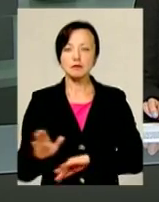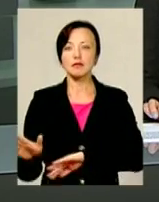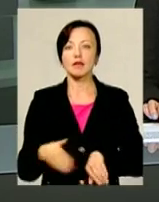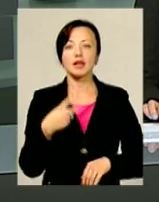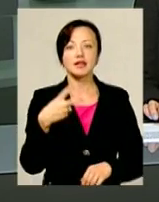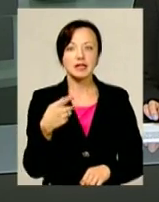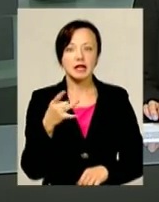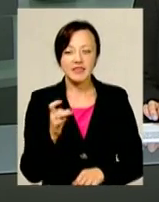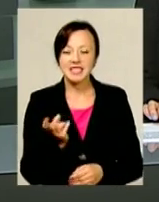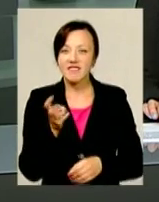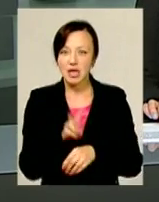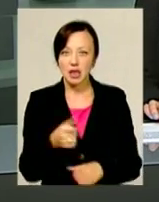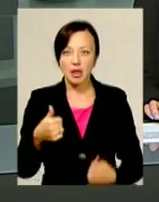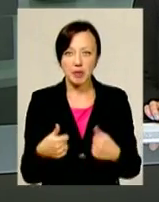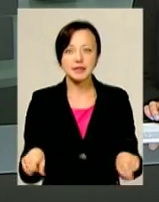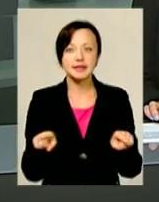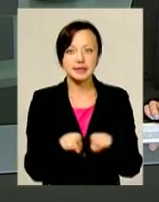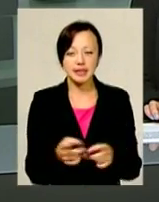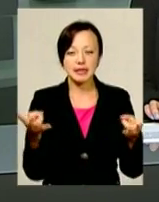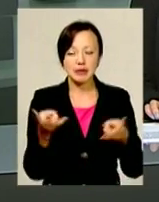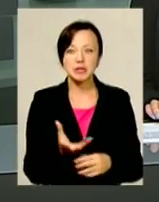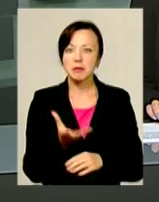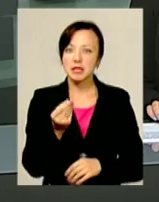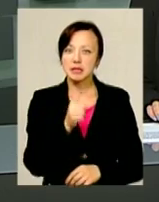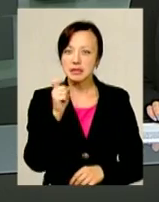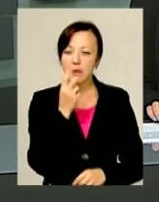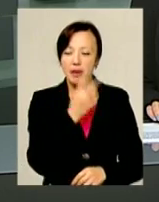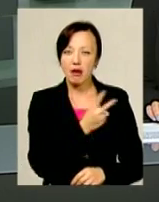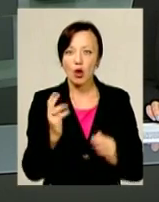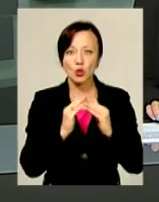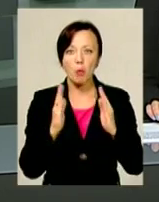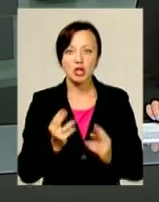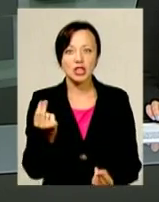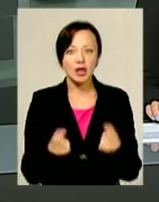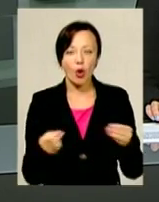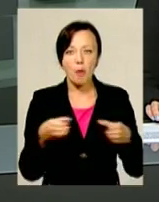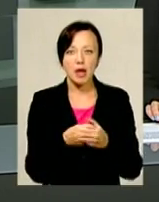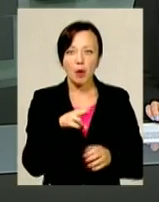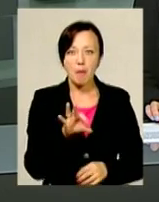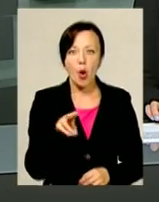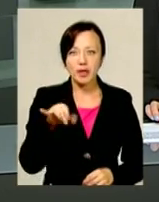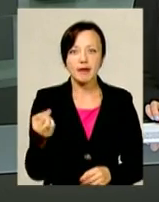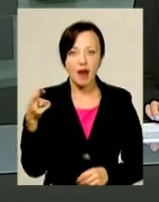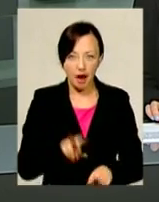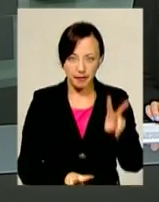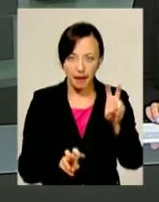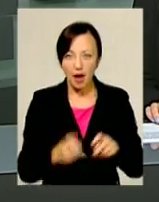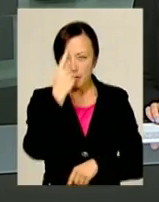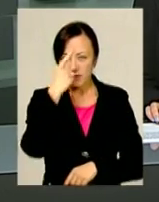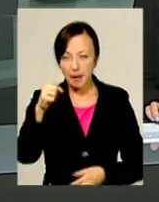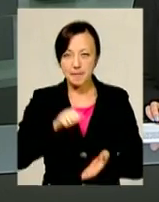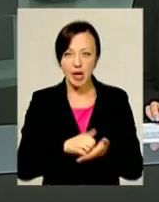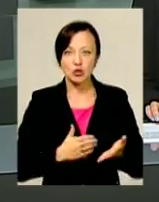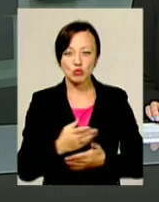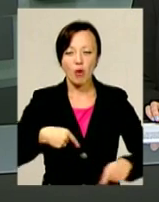20 гривень за вхід на матч. Стільки відтепер треба викласти за перегляд домашніх ігор команди Поділля. Про це повідомляє